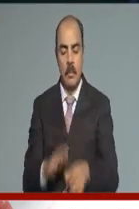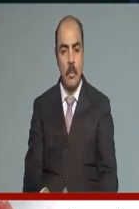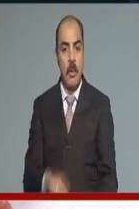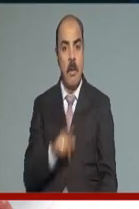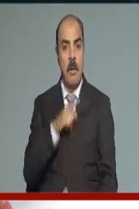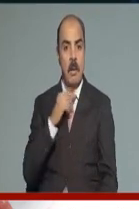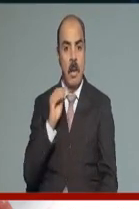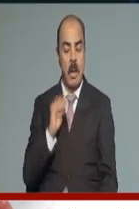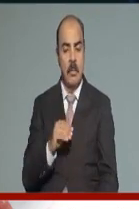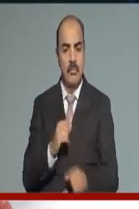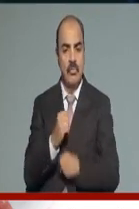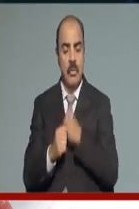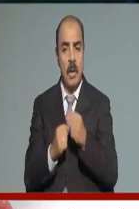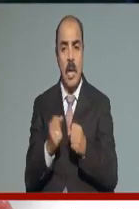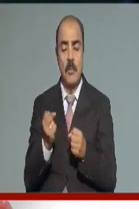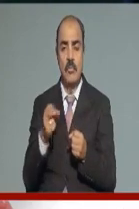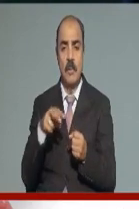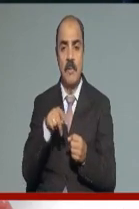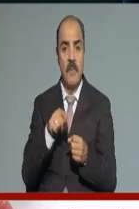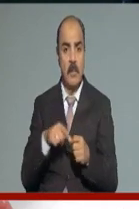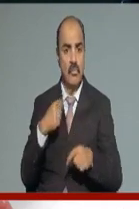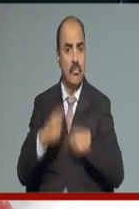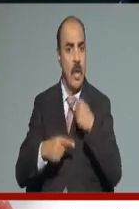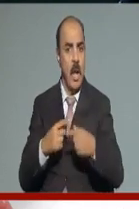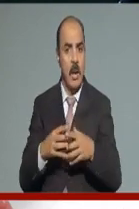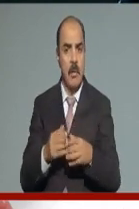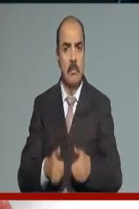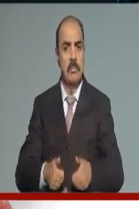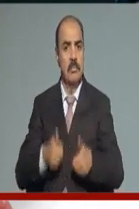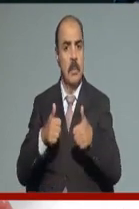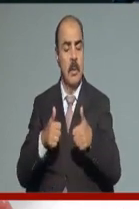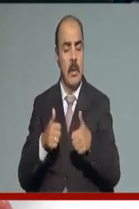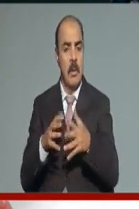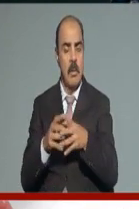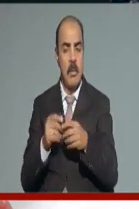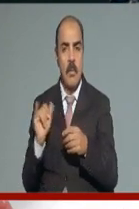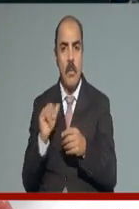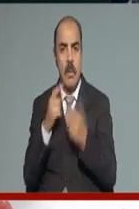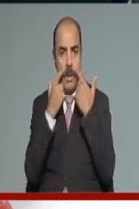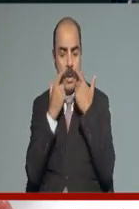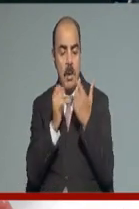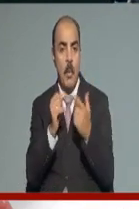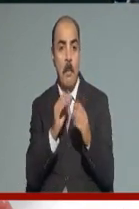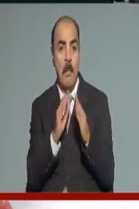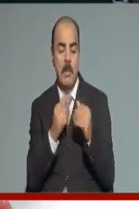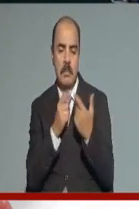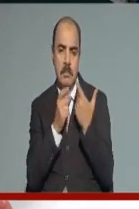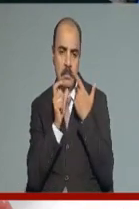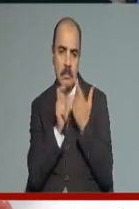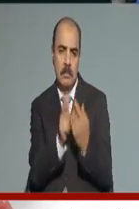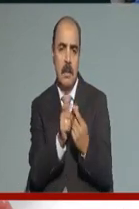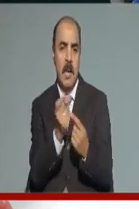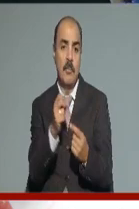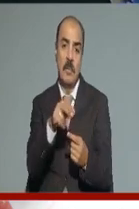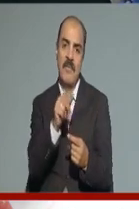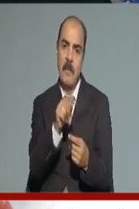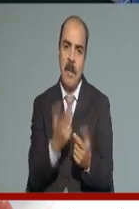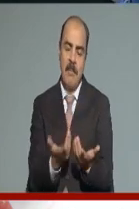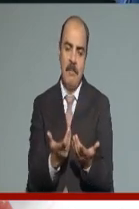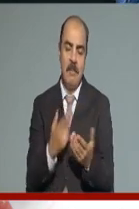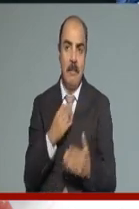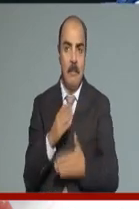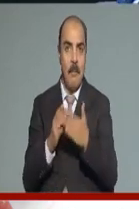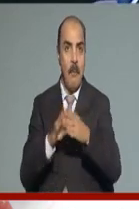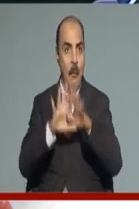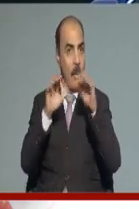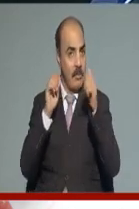الخاص بيشغل اكثر من 85% من العماله في مصر فهو الدور الاساسي النهارده بعد ما تم تجهيز البنيه